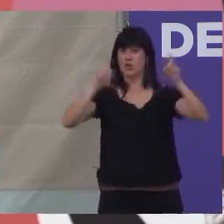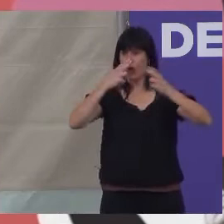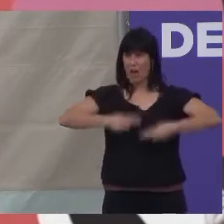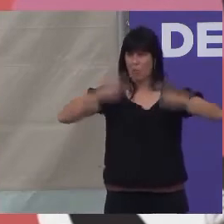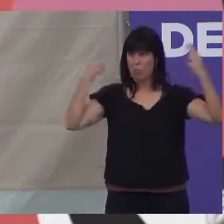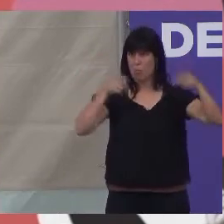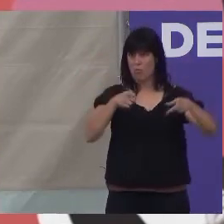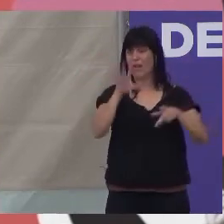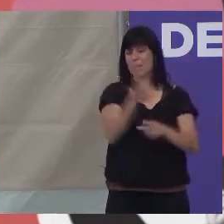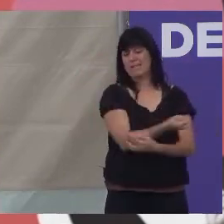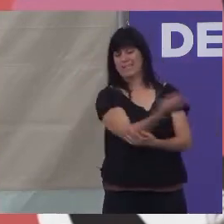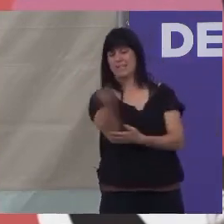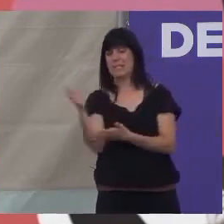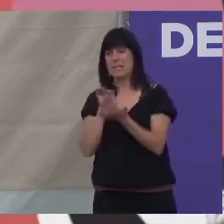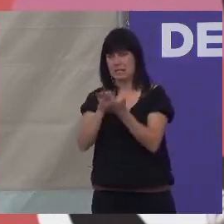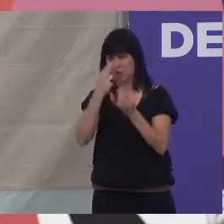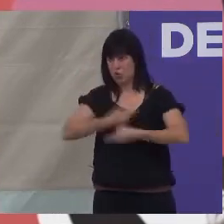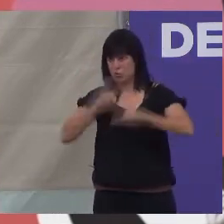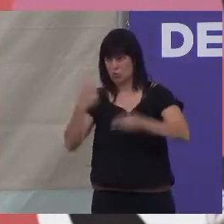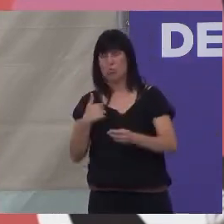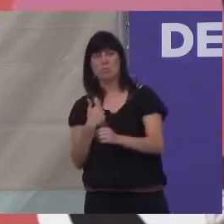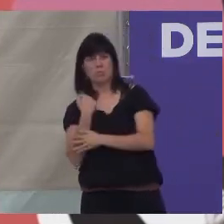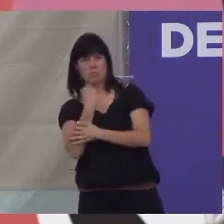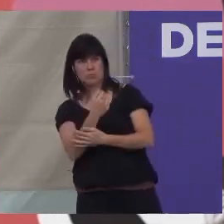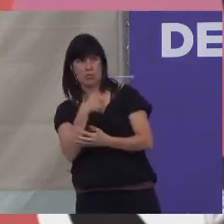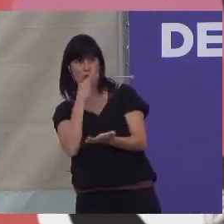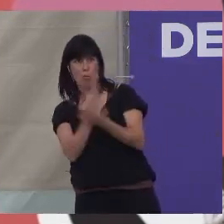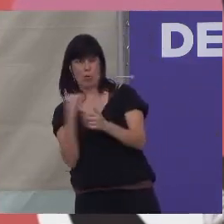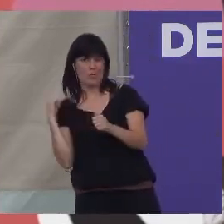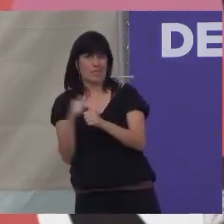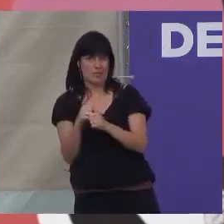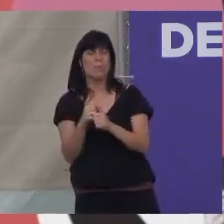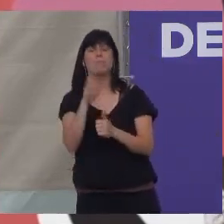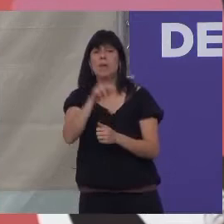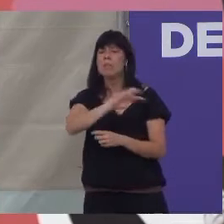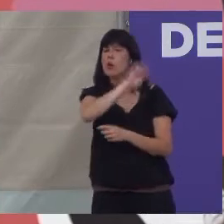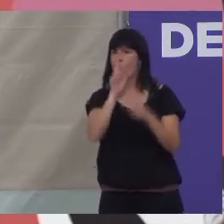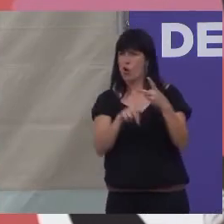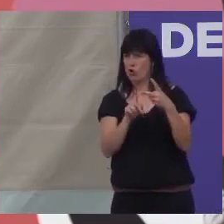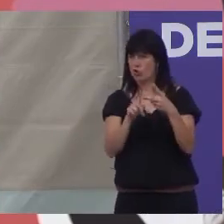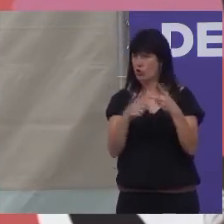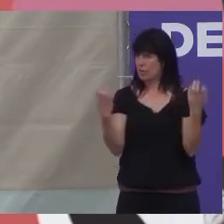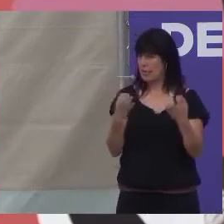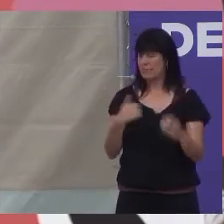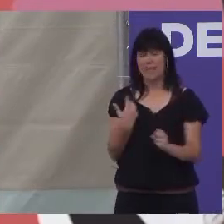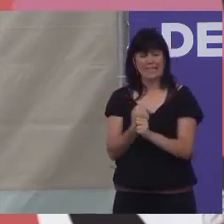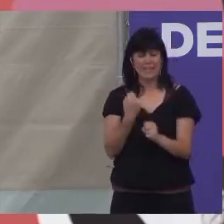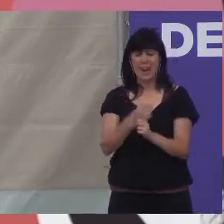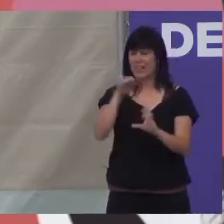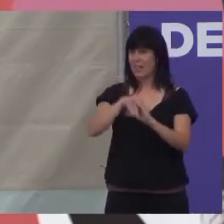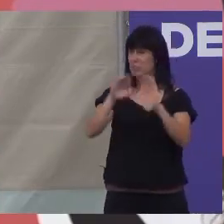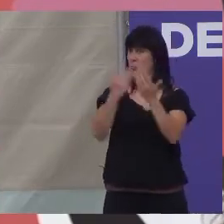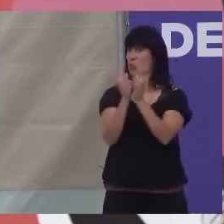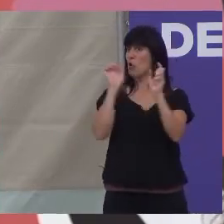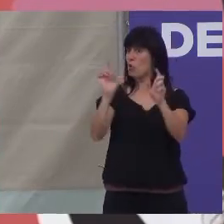de la resta dels serveis públics. I la segona, una qüestió més professional i no menys important, perquè treballar en l'ensenyament